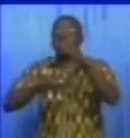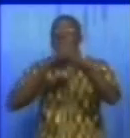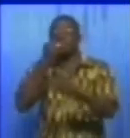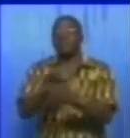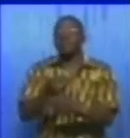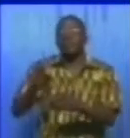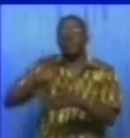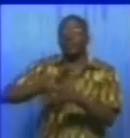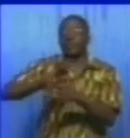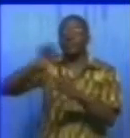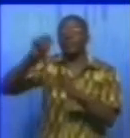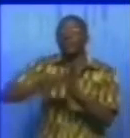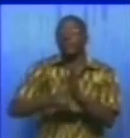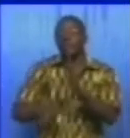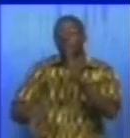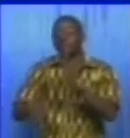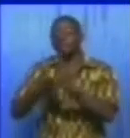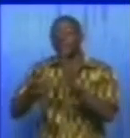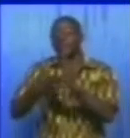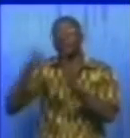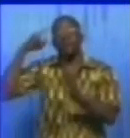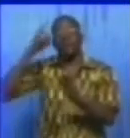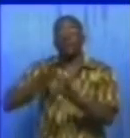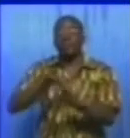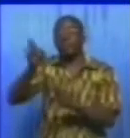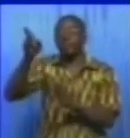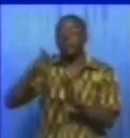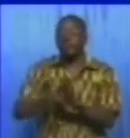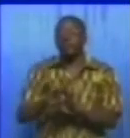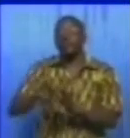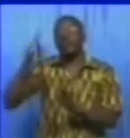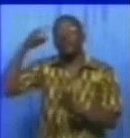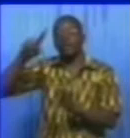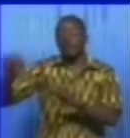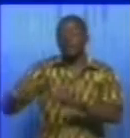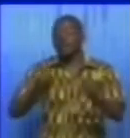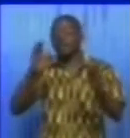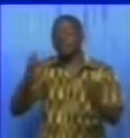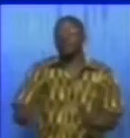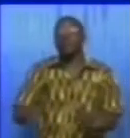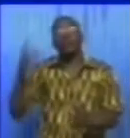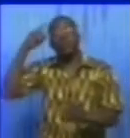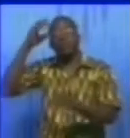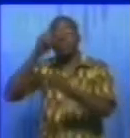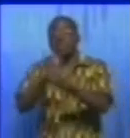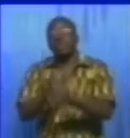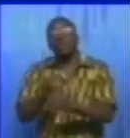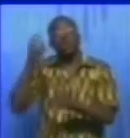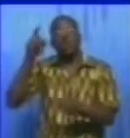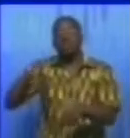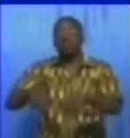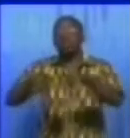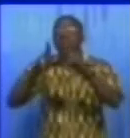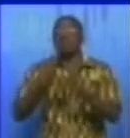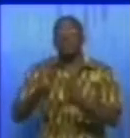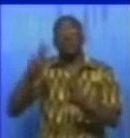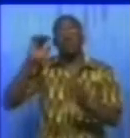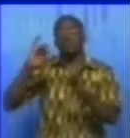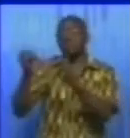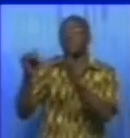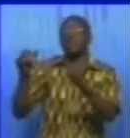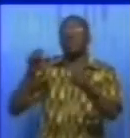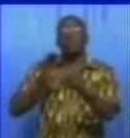de formation technique et professionnelle. Les acteurs au niveau déconcentré ont reçu de quoi leur permettre de jouer